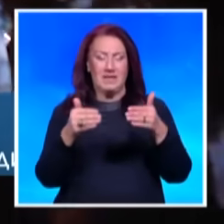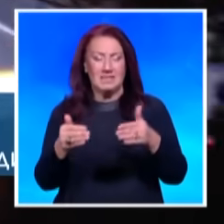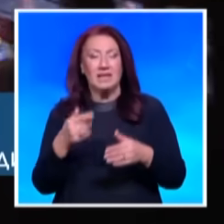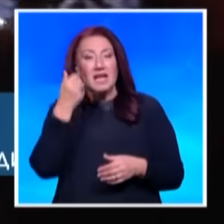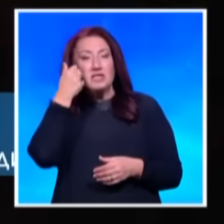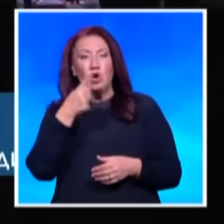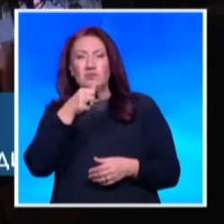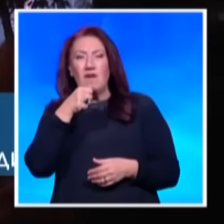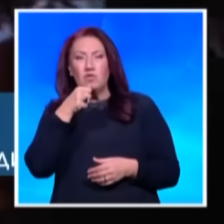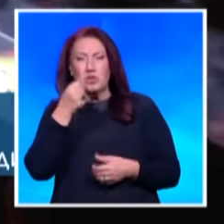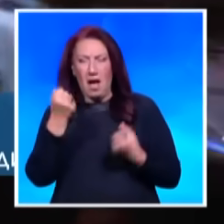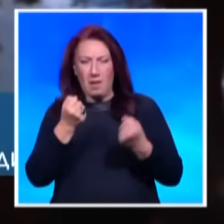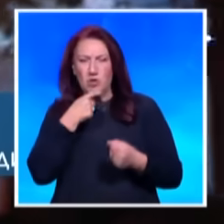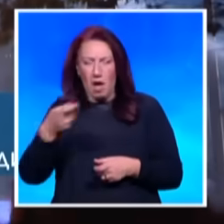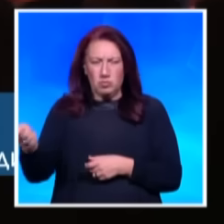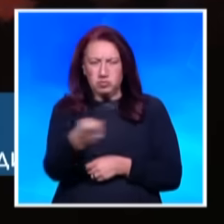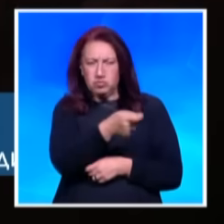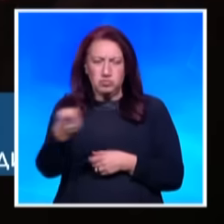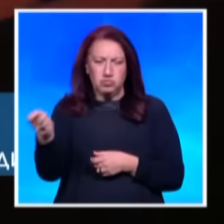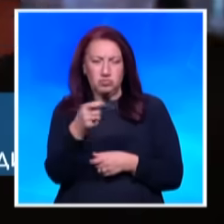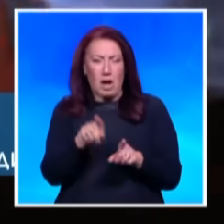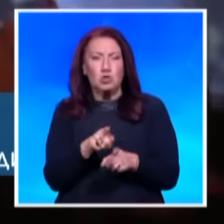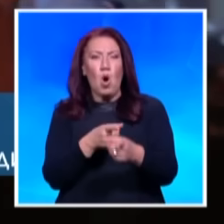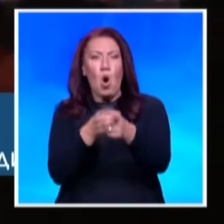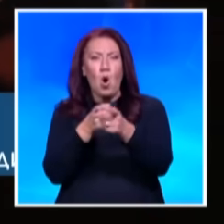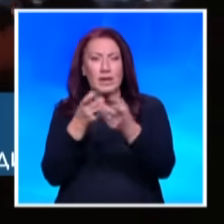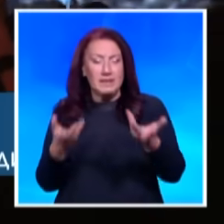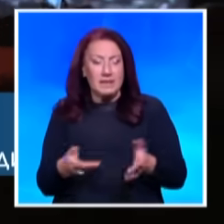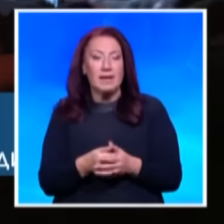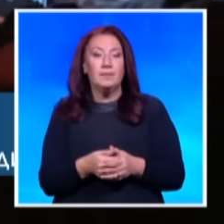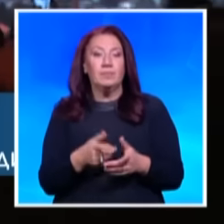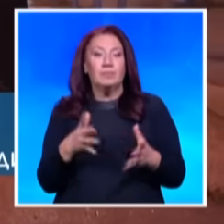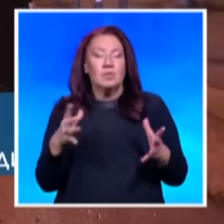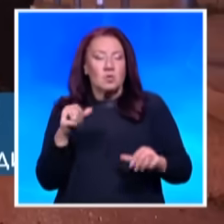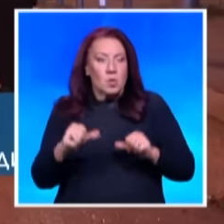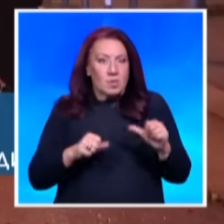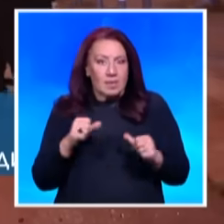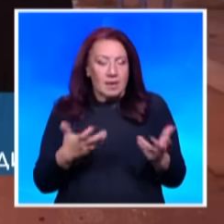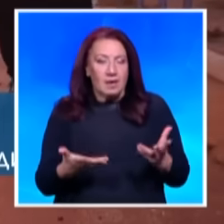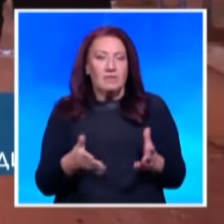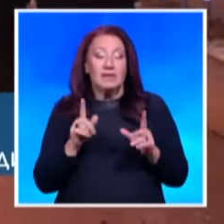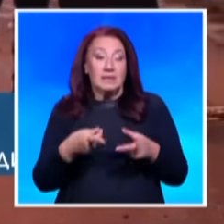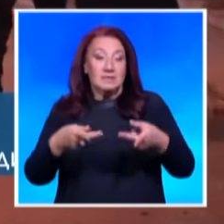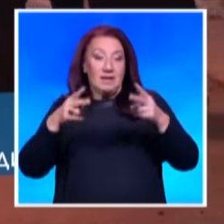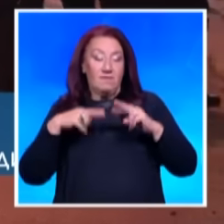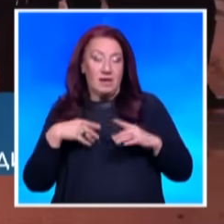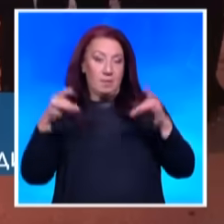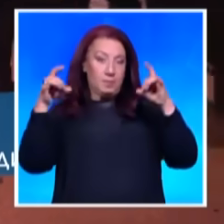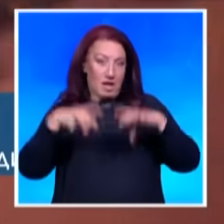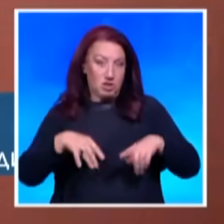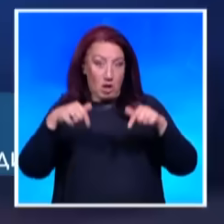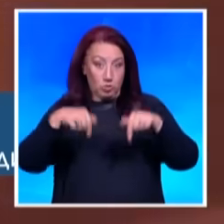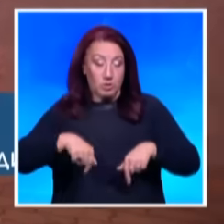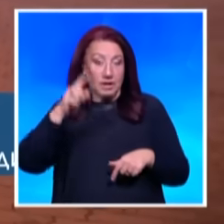оръдие. После и второ, виждате, изключително напрегната е обстановката, но сега нека да се върнем към началото на днешния ден и към това,